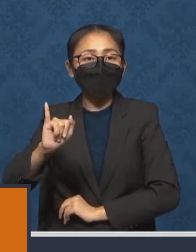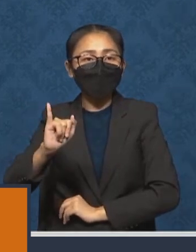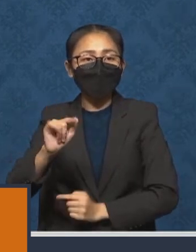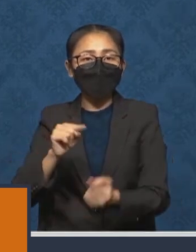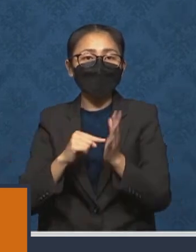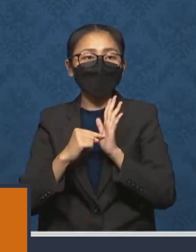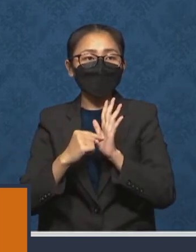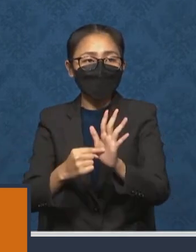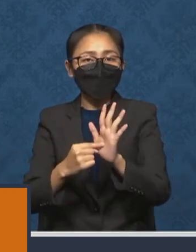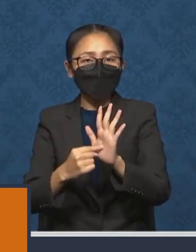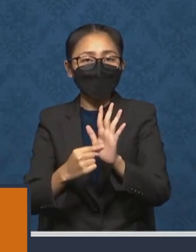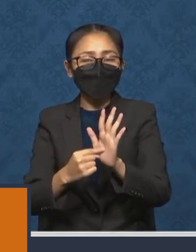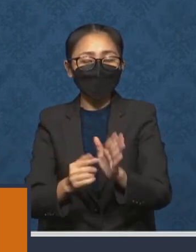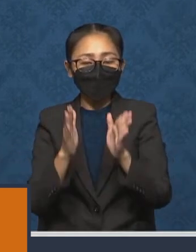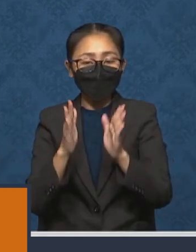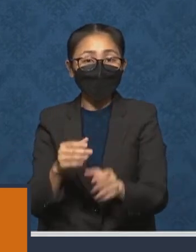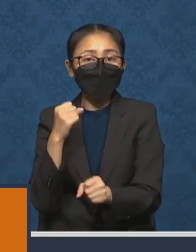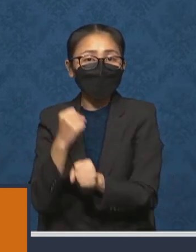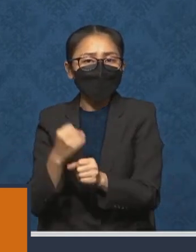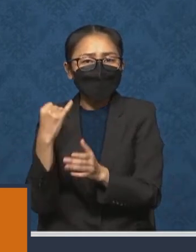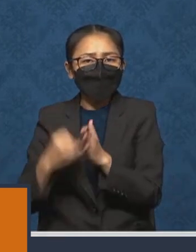ของอัตราผู้กระทำผิดซ้